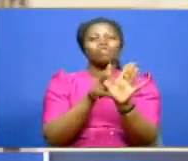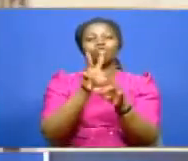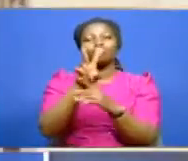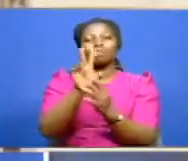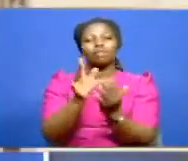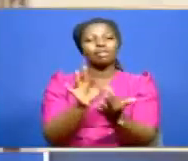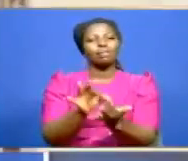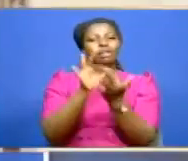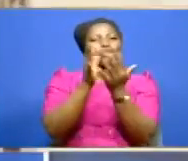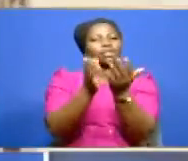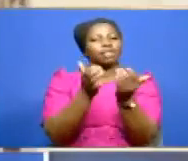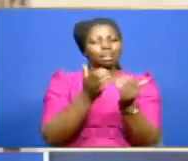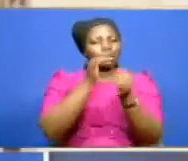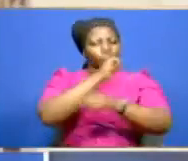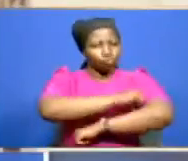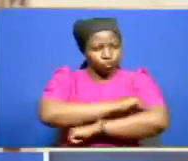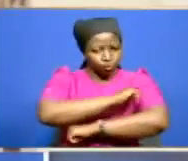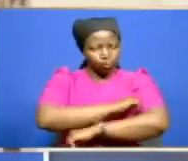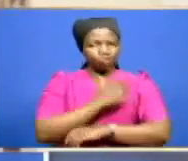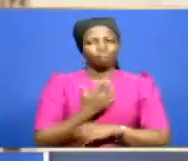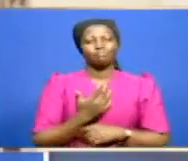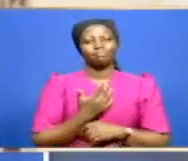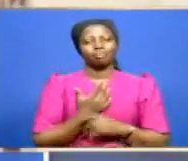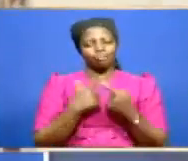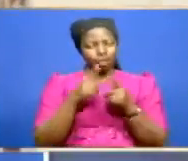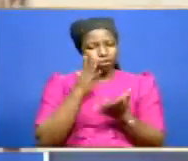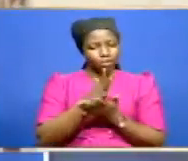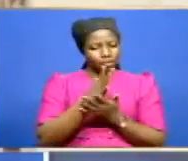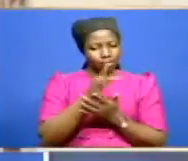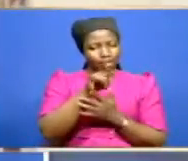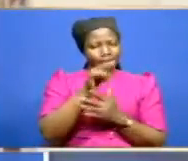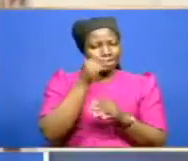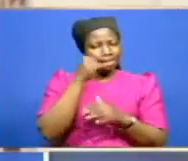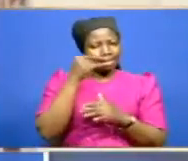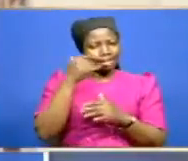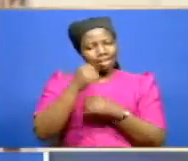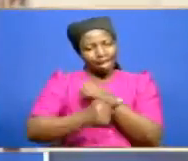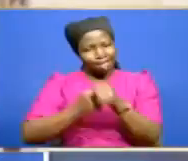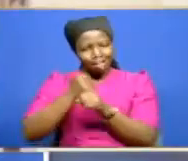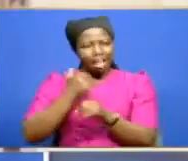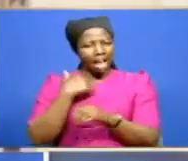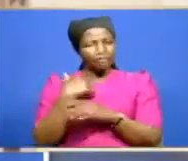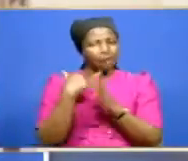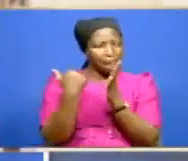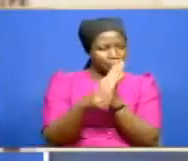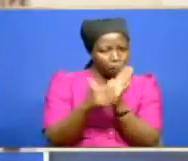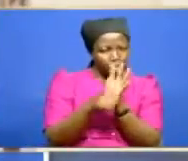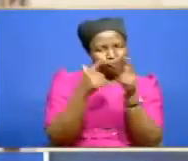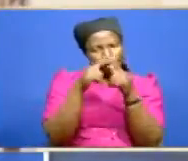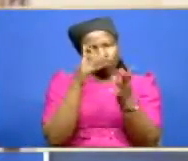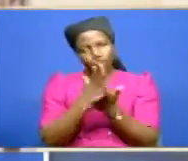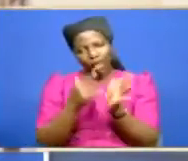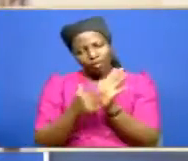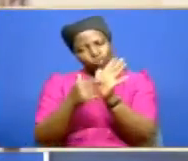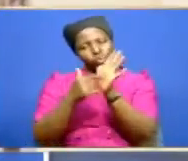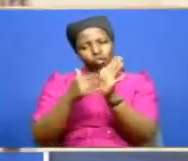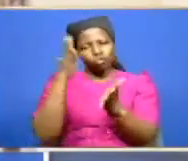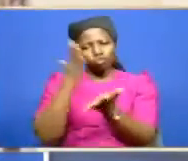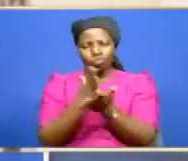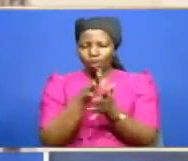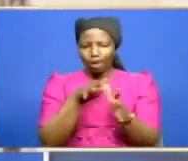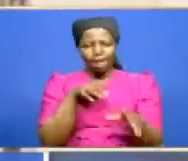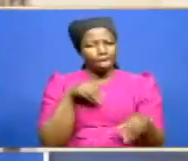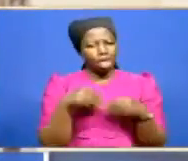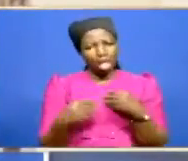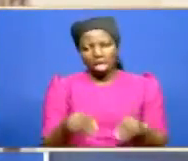special needs schools despite this year's constraints, demonstrating truly that disability is